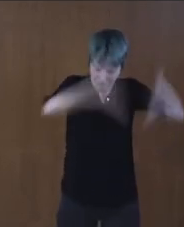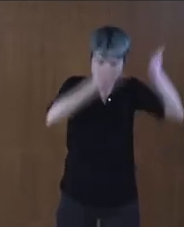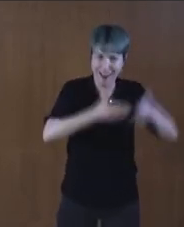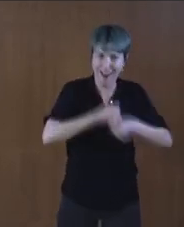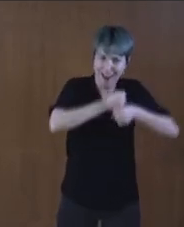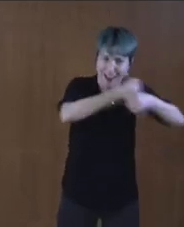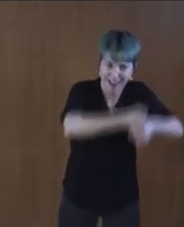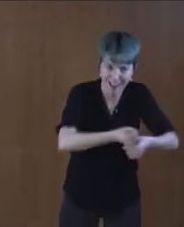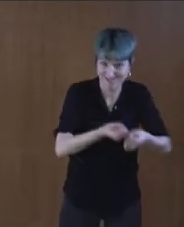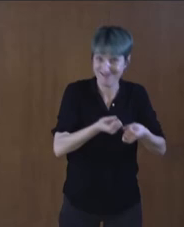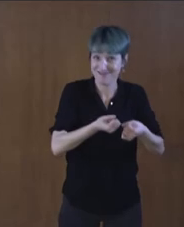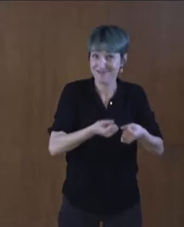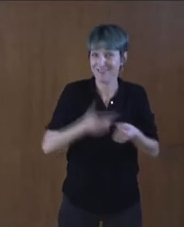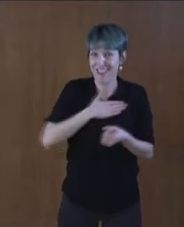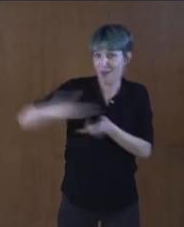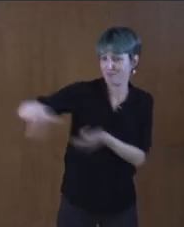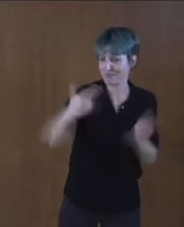córrer el cavall de concurs.